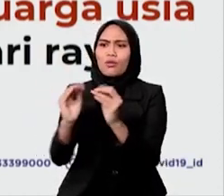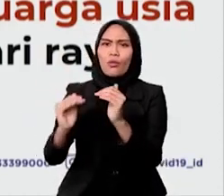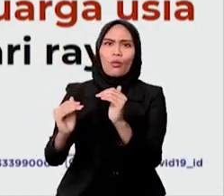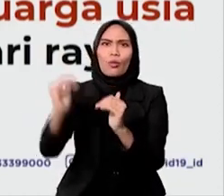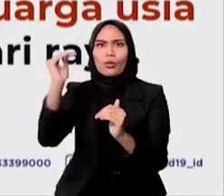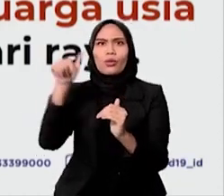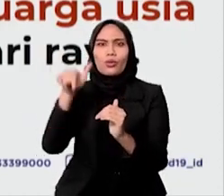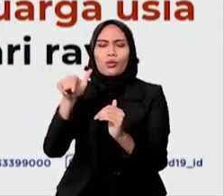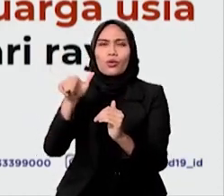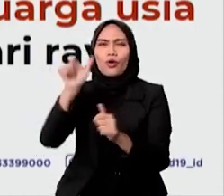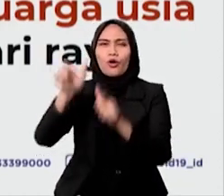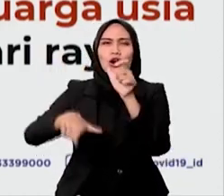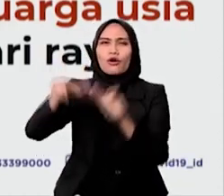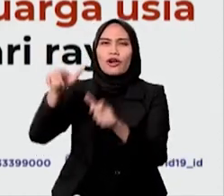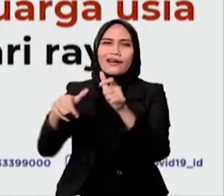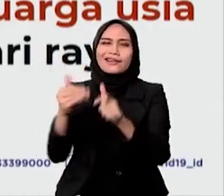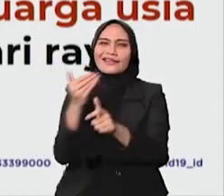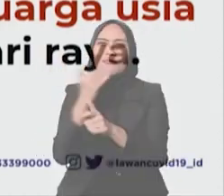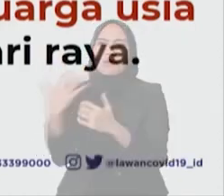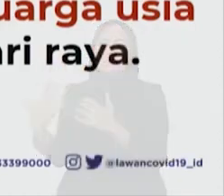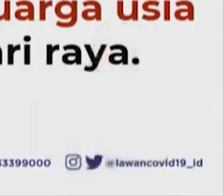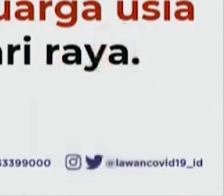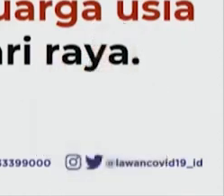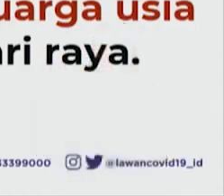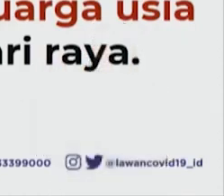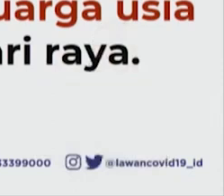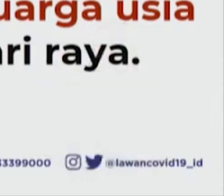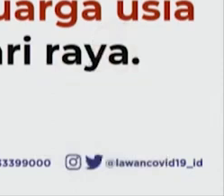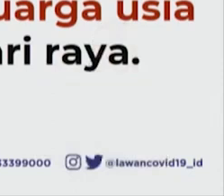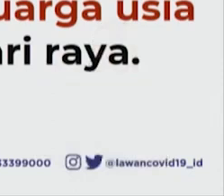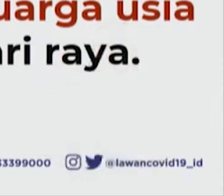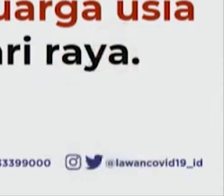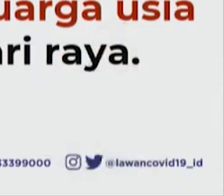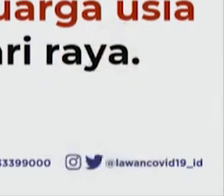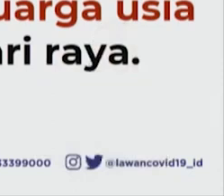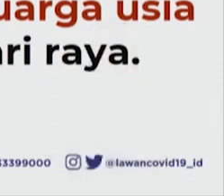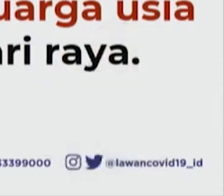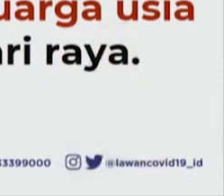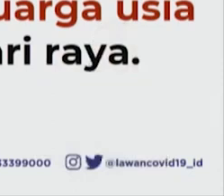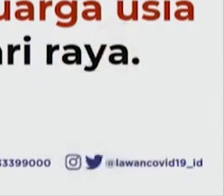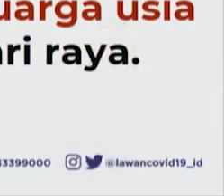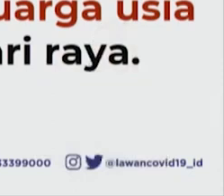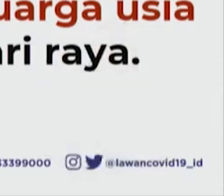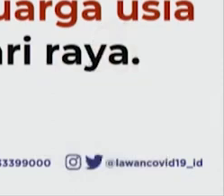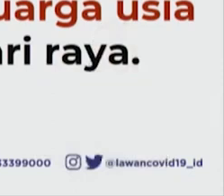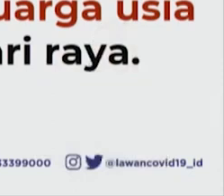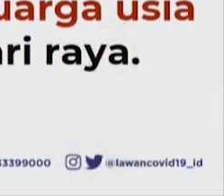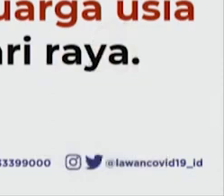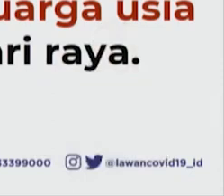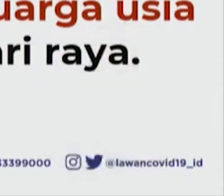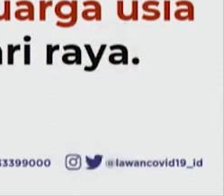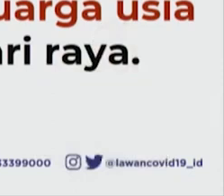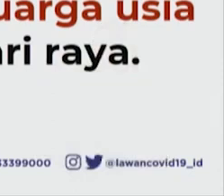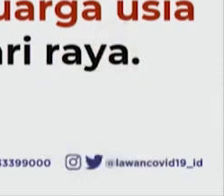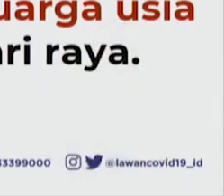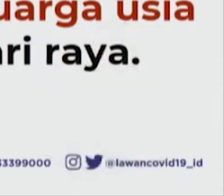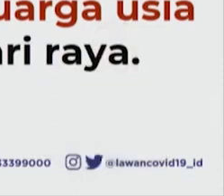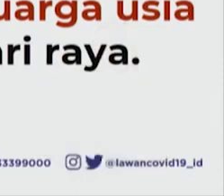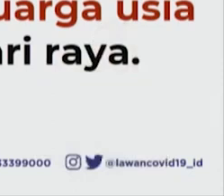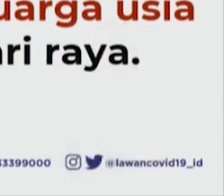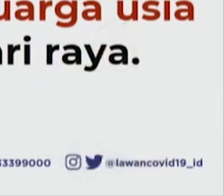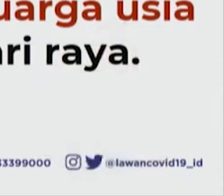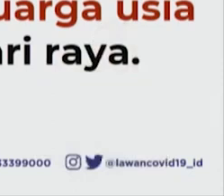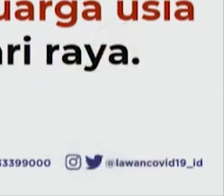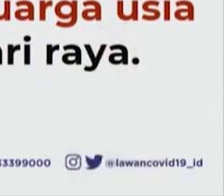usia rentan yang potensi meninggal yaitu pada usia di atas 40